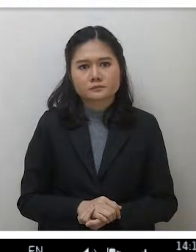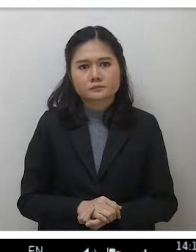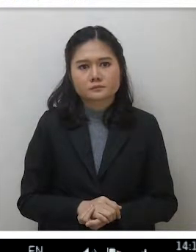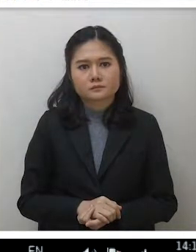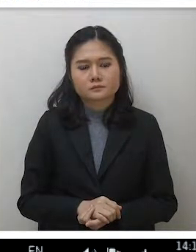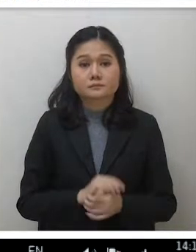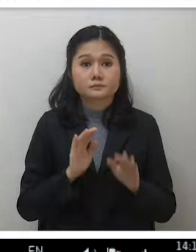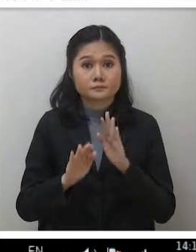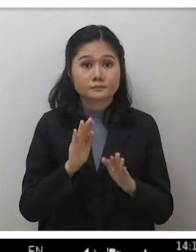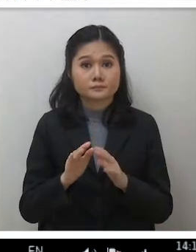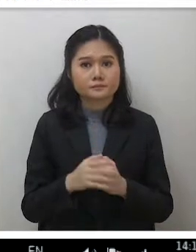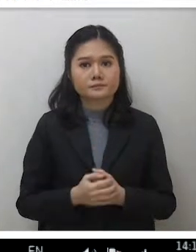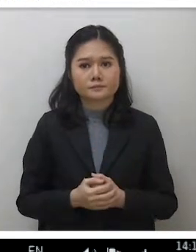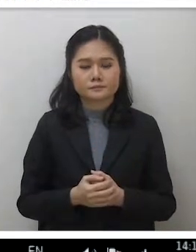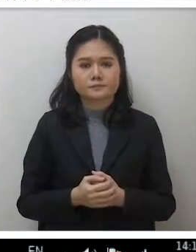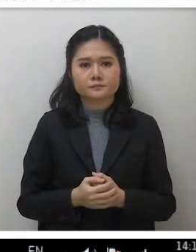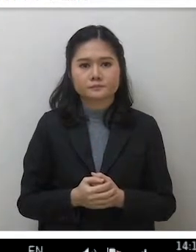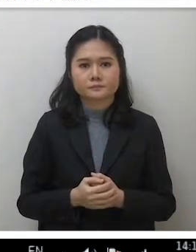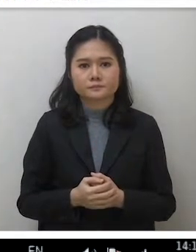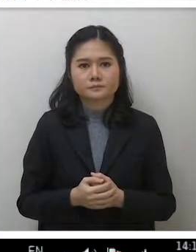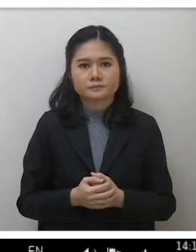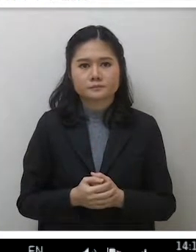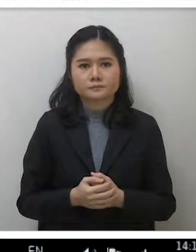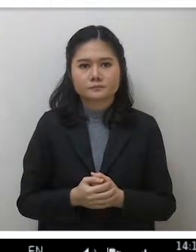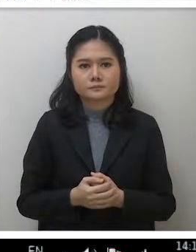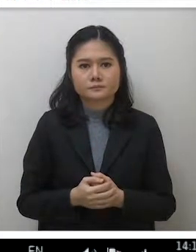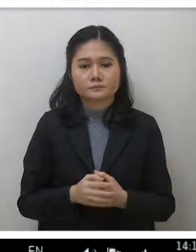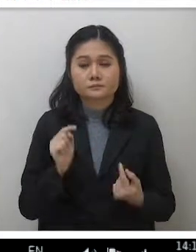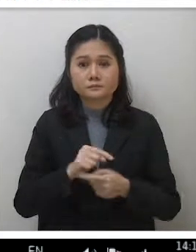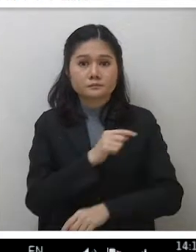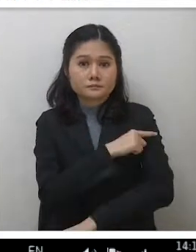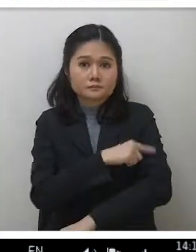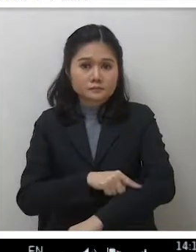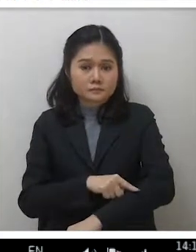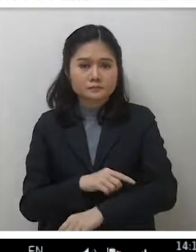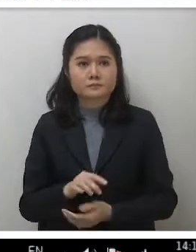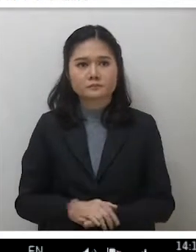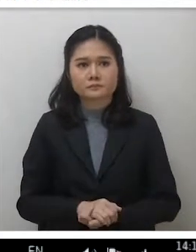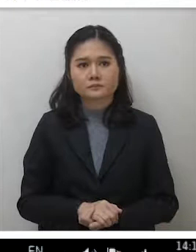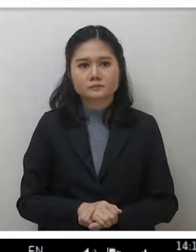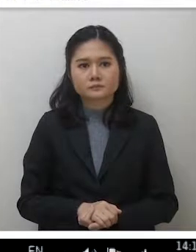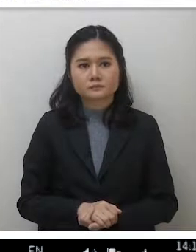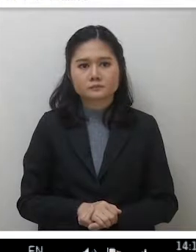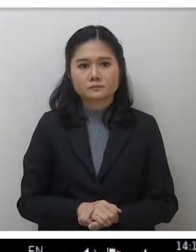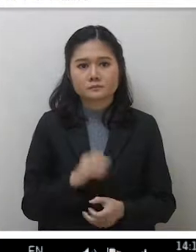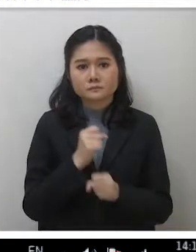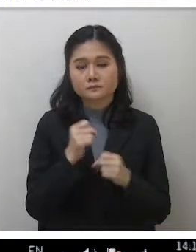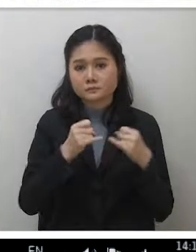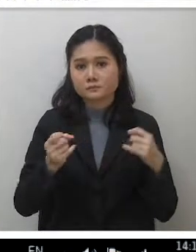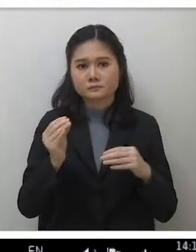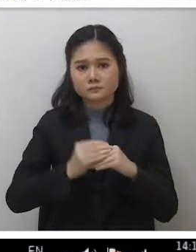ผิวประมาณนี้ส่วนที่เป็นแขนที่มันปล่อยอย่างเนี้ยเราจะตัดเส้นเพิ่ม